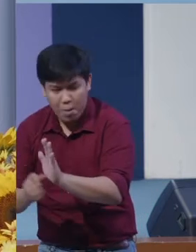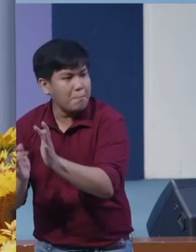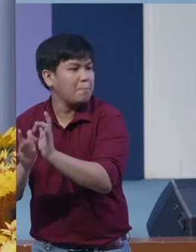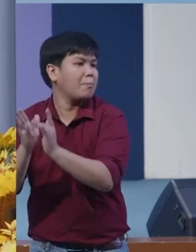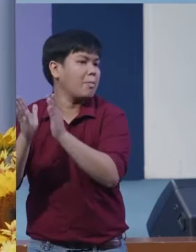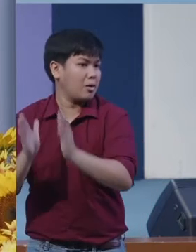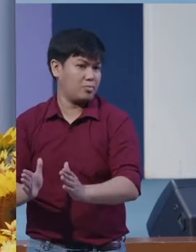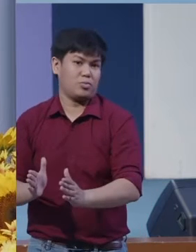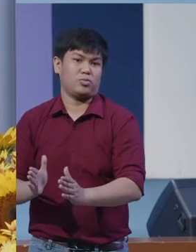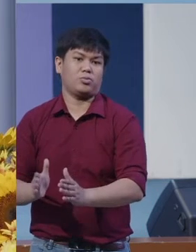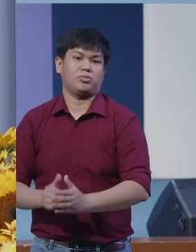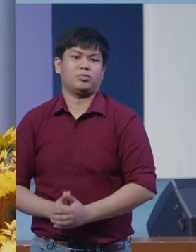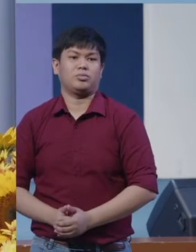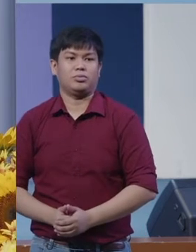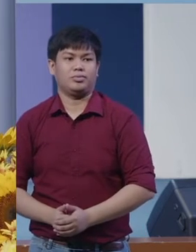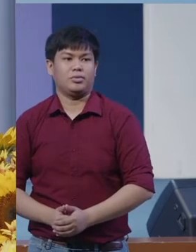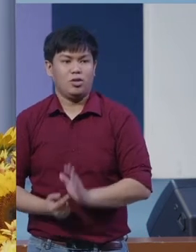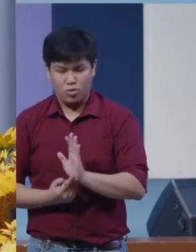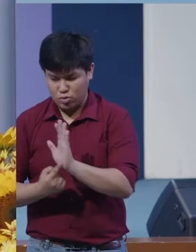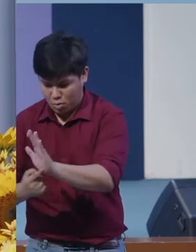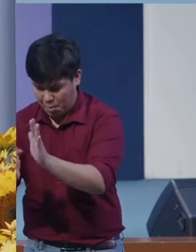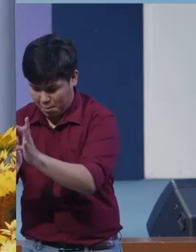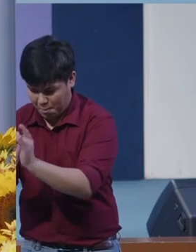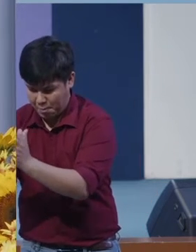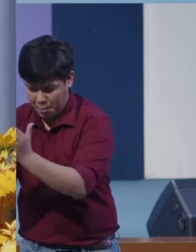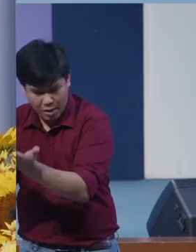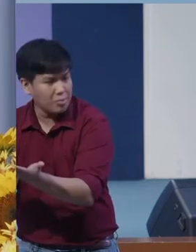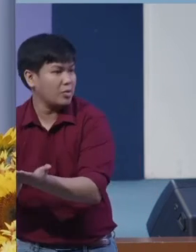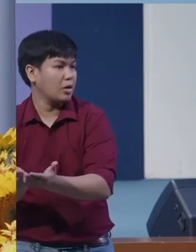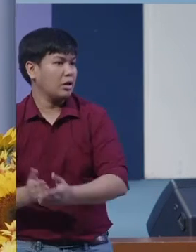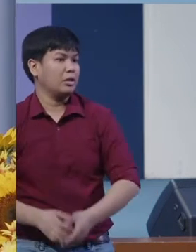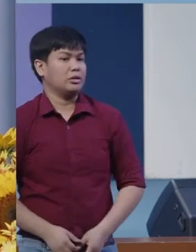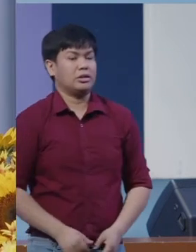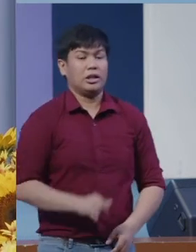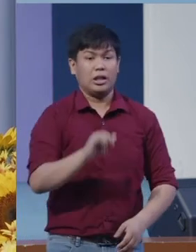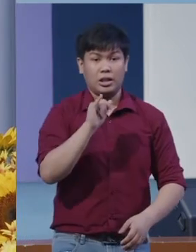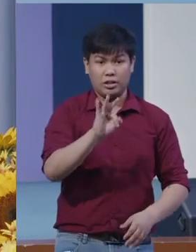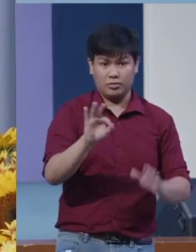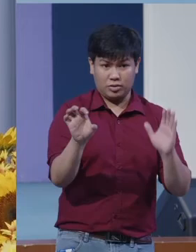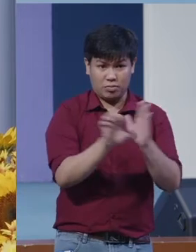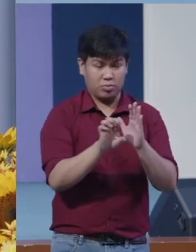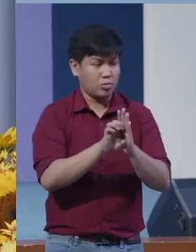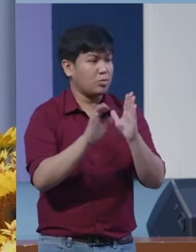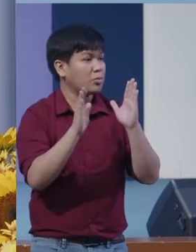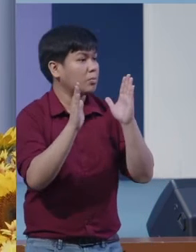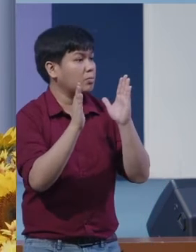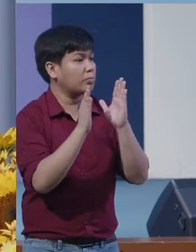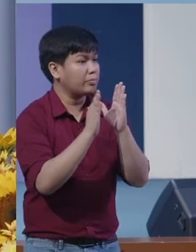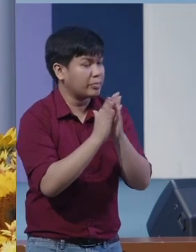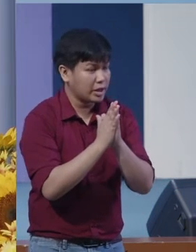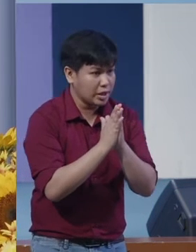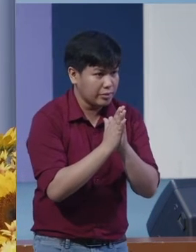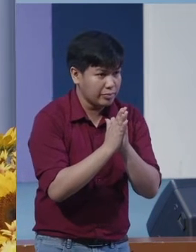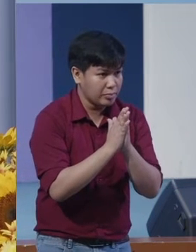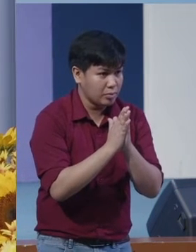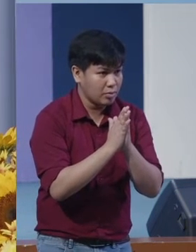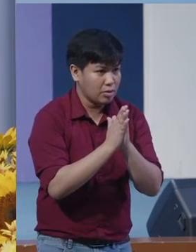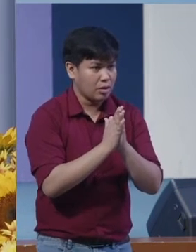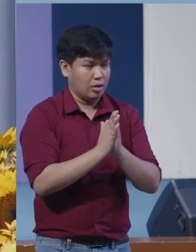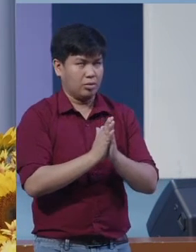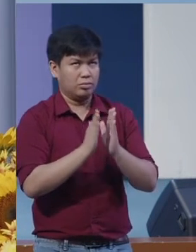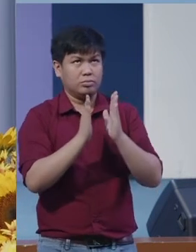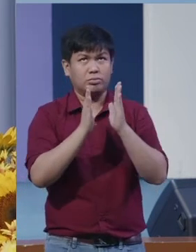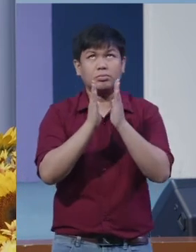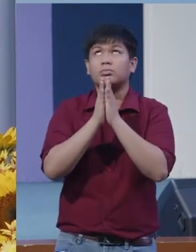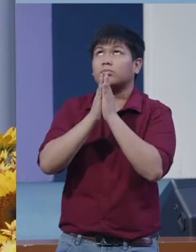a grudge, yun yung grumbling eh. Sana praying loudly pero with a blessing.